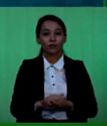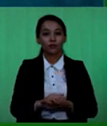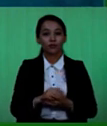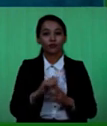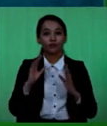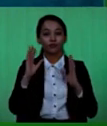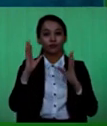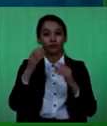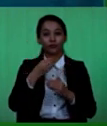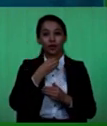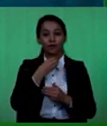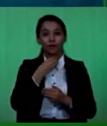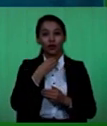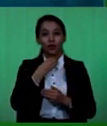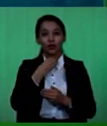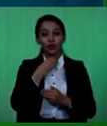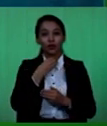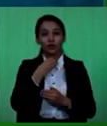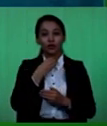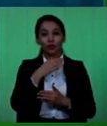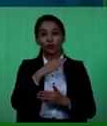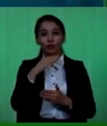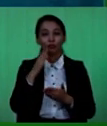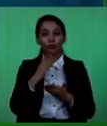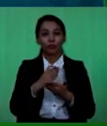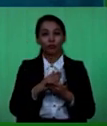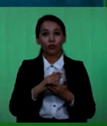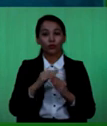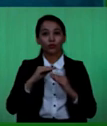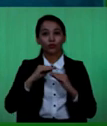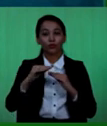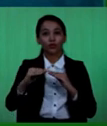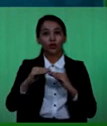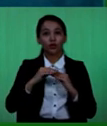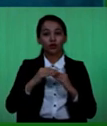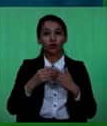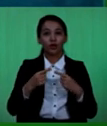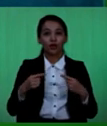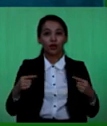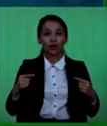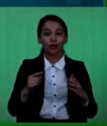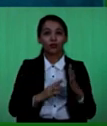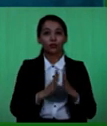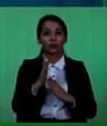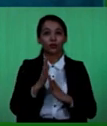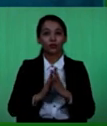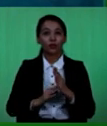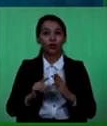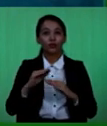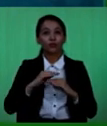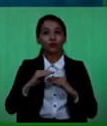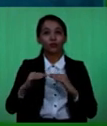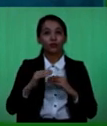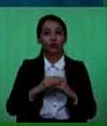O'rmonlar hayvonlarga ham boy bo'lgan. Cho'llarda mavsumiy o'simliklar o'sgan. Cho'l hayvonlari